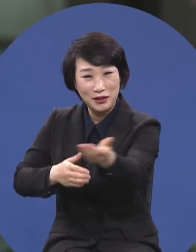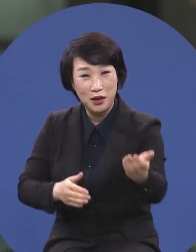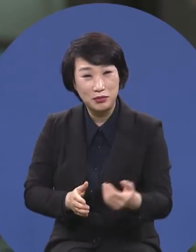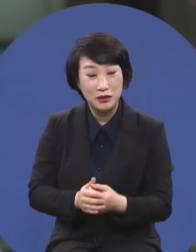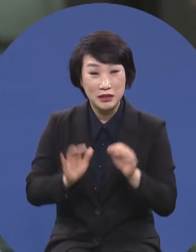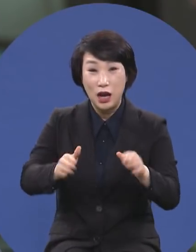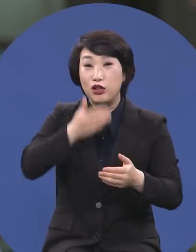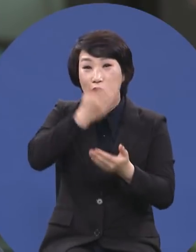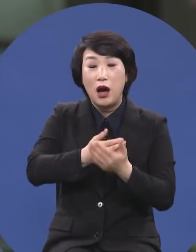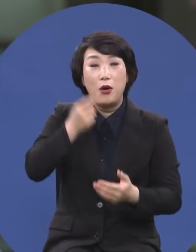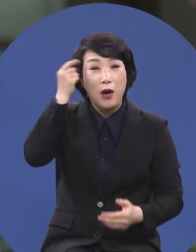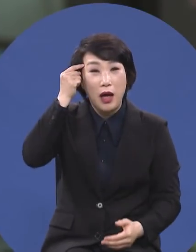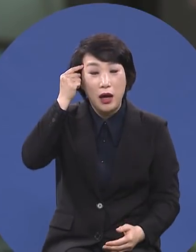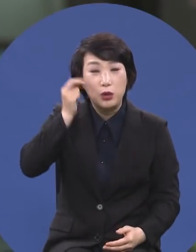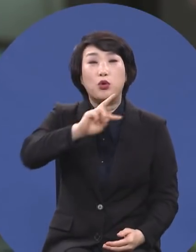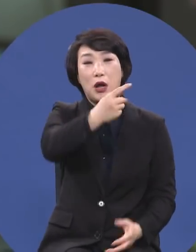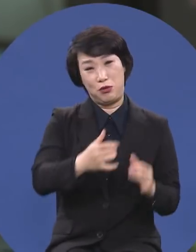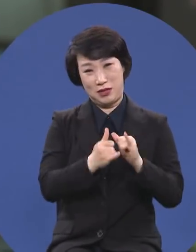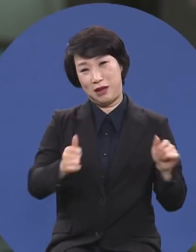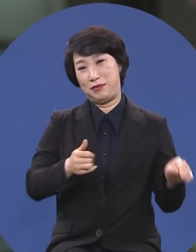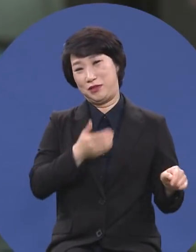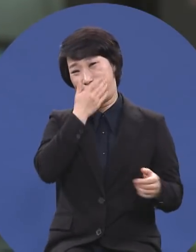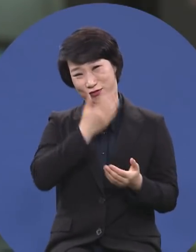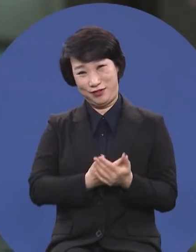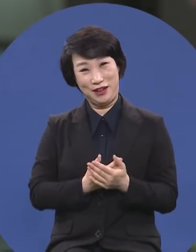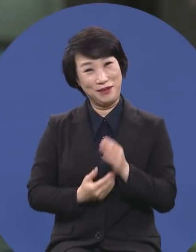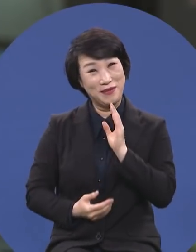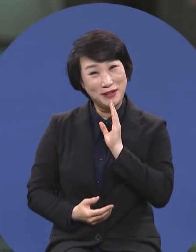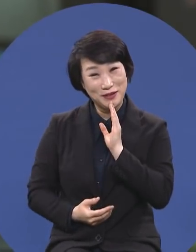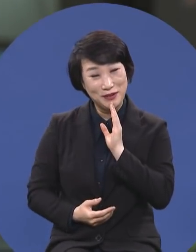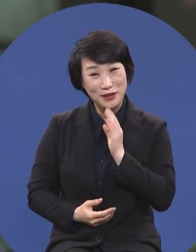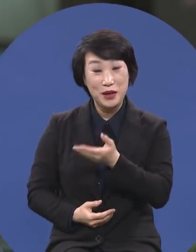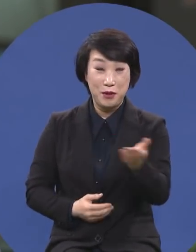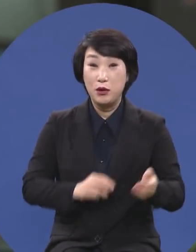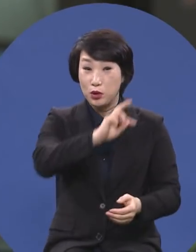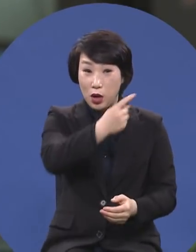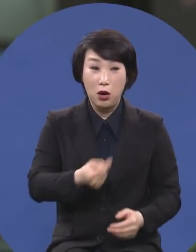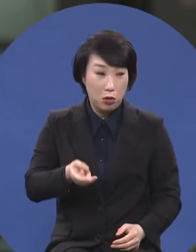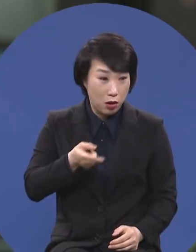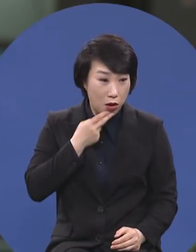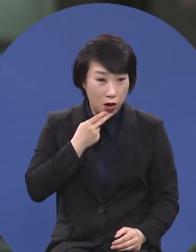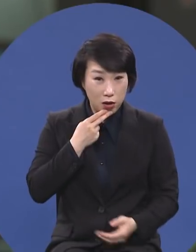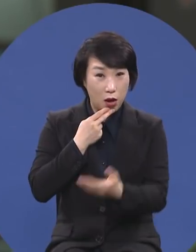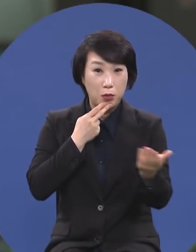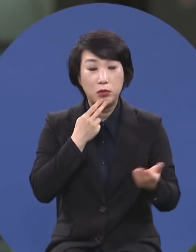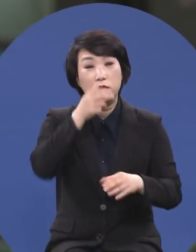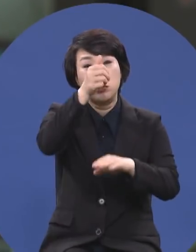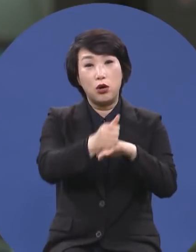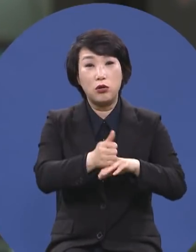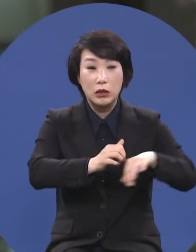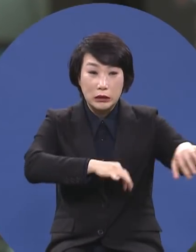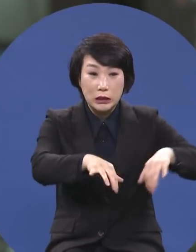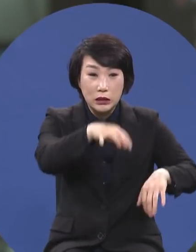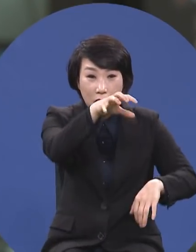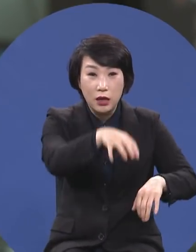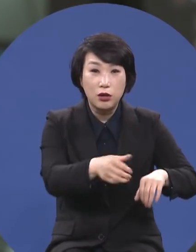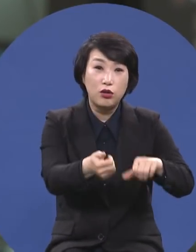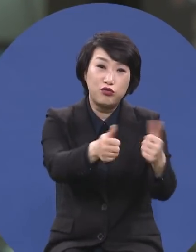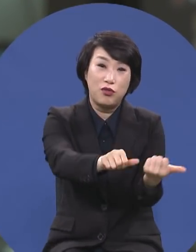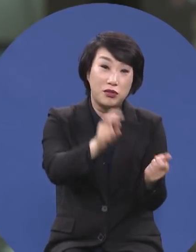누가 소중하냐? 돌아온 자가 소중하다. 돌아오지 못하면 길바닥에서 객사해야